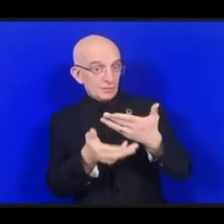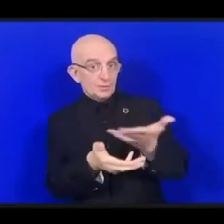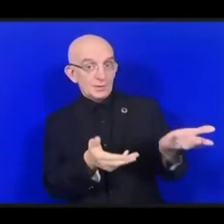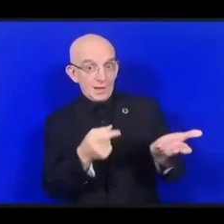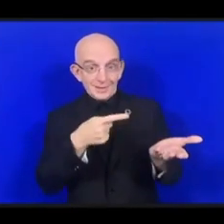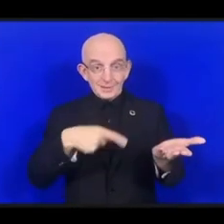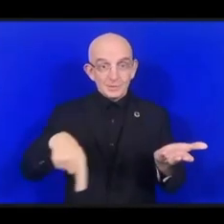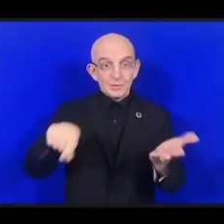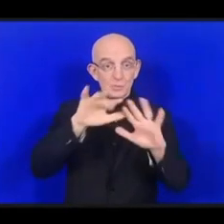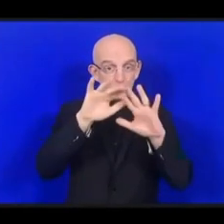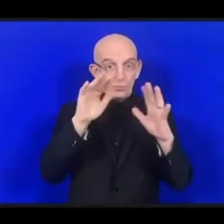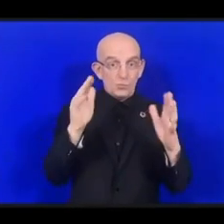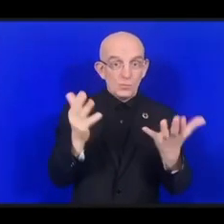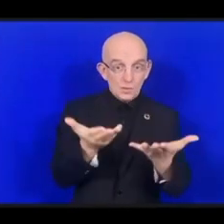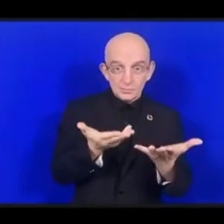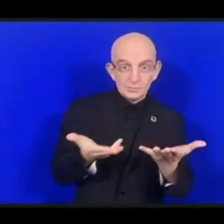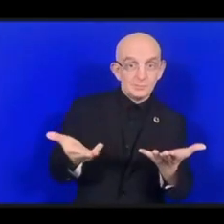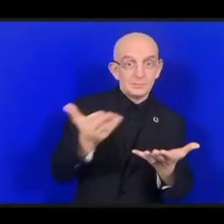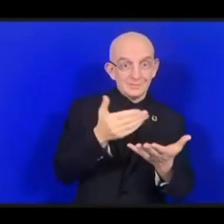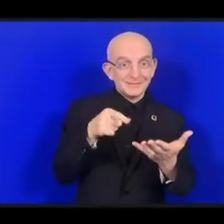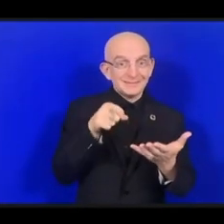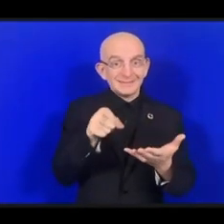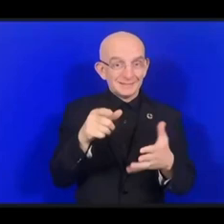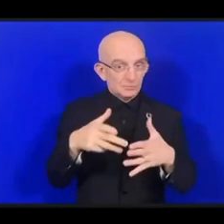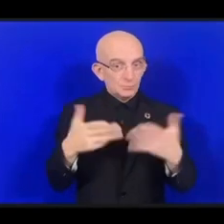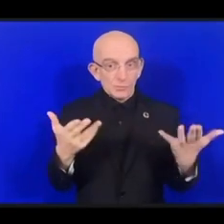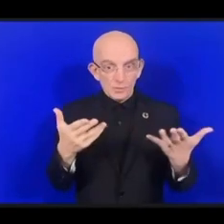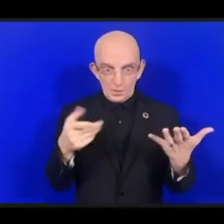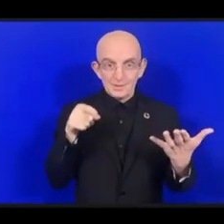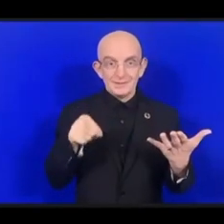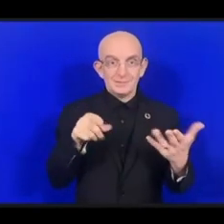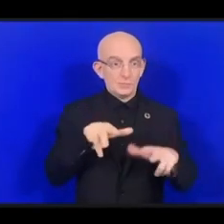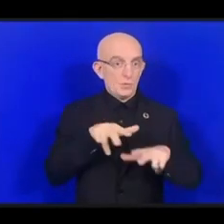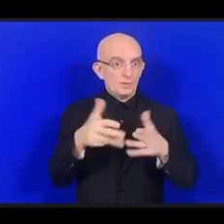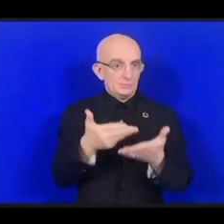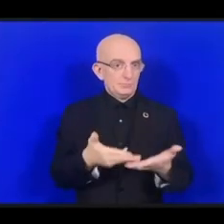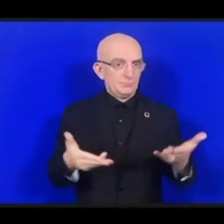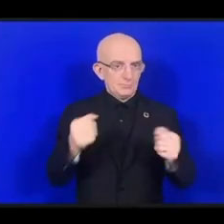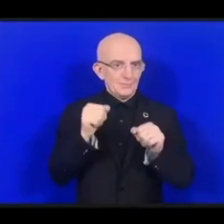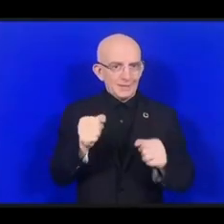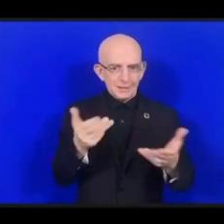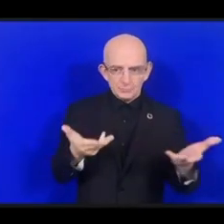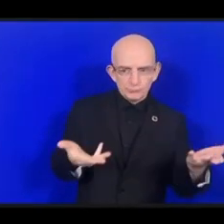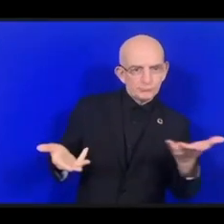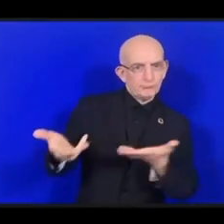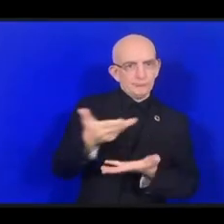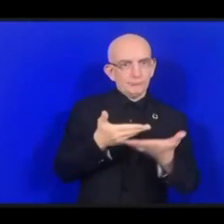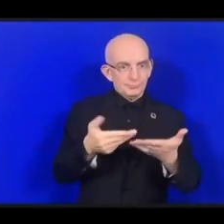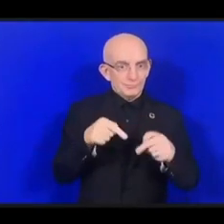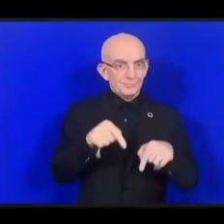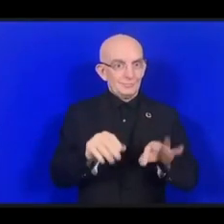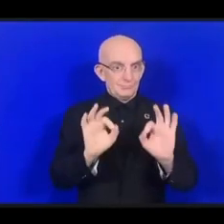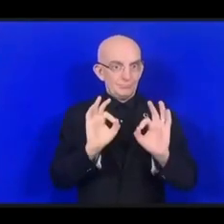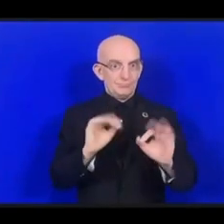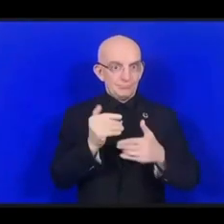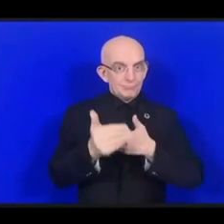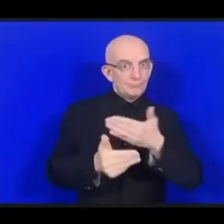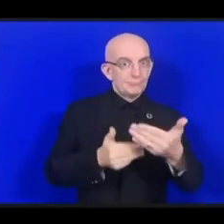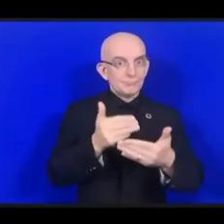وذلك من اجل ان تكون التكنولوجيات مفتوحه بحيث تعتمد التكنولوجيات